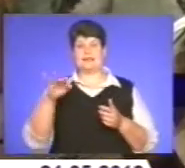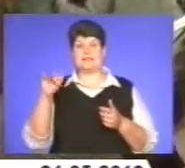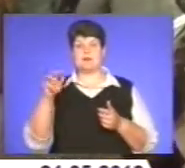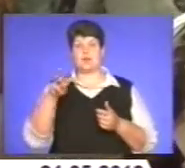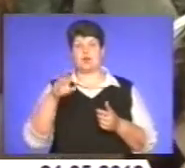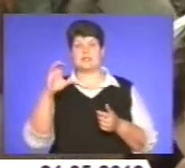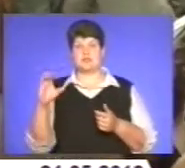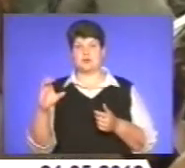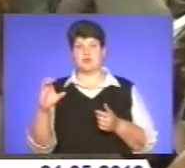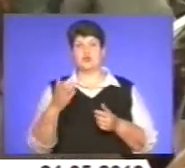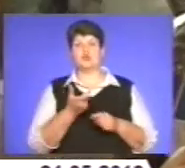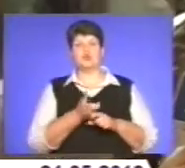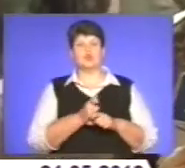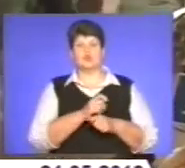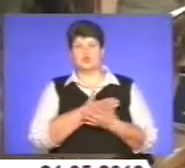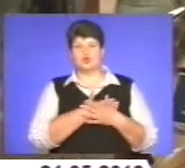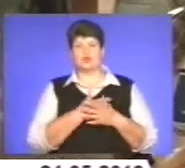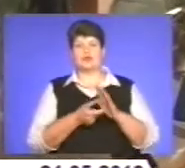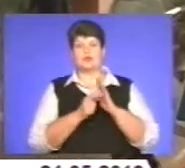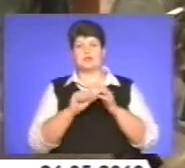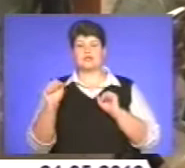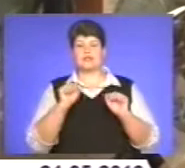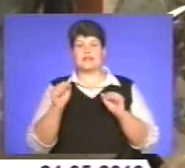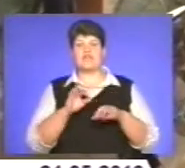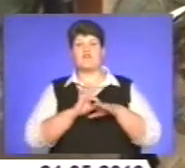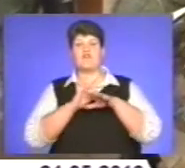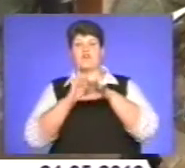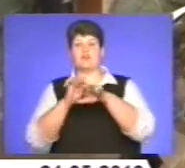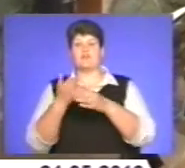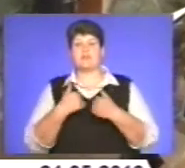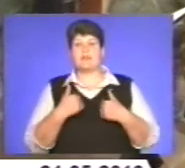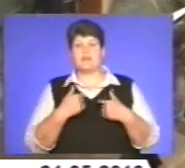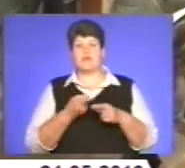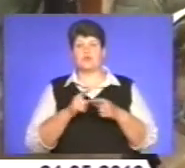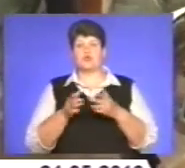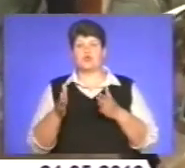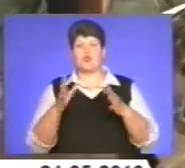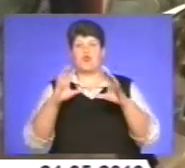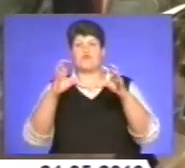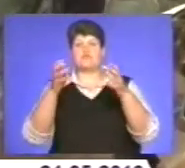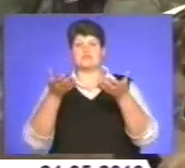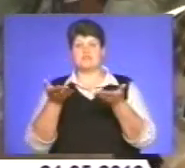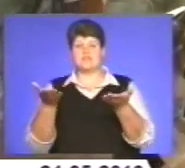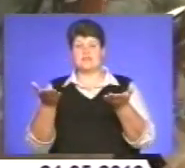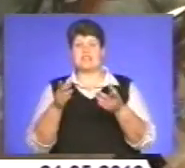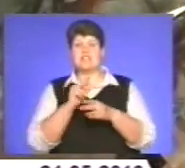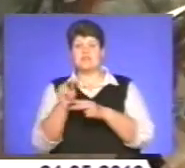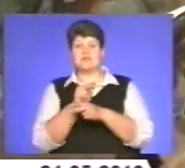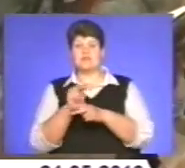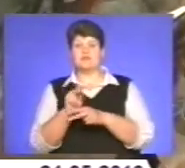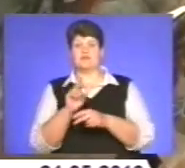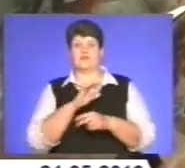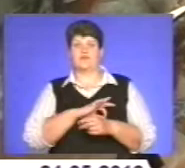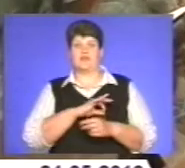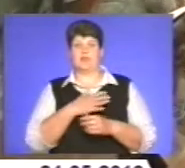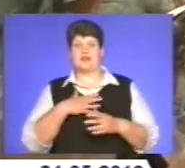Степановича. Дуже сильно люблю свого класного керівника, який вивів мене в цю дорогу, вивів цей світ, який мене виховав, можна сказати, разом